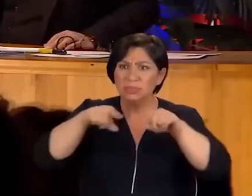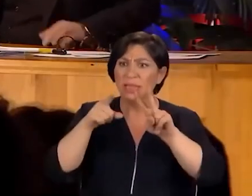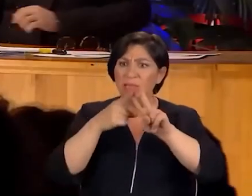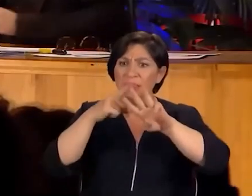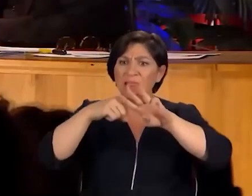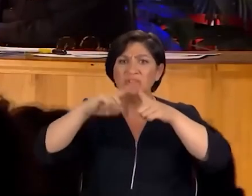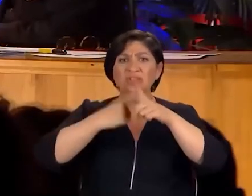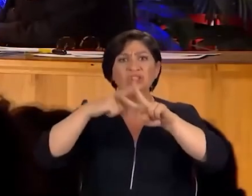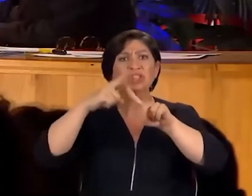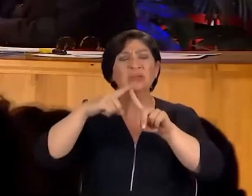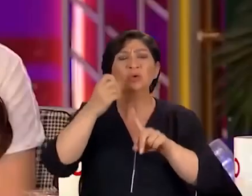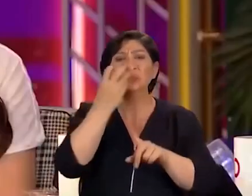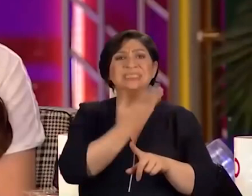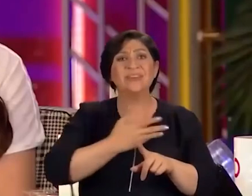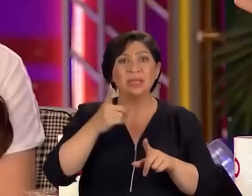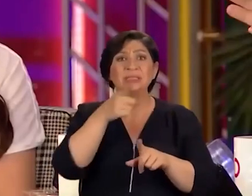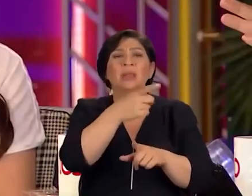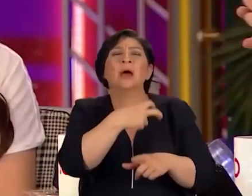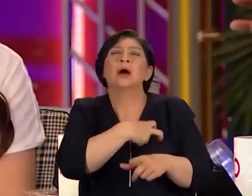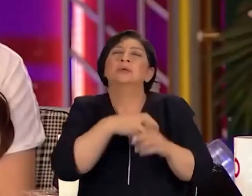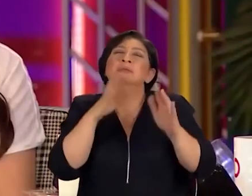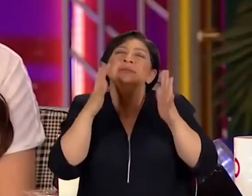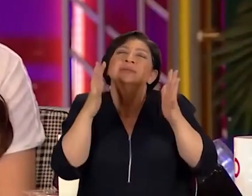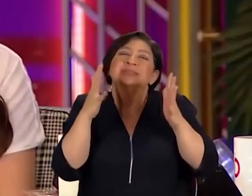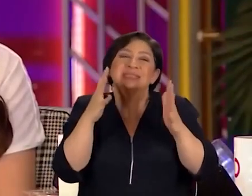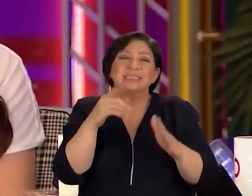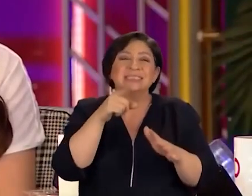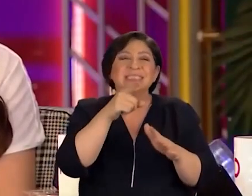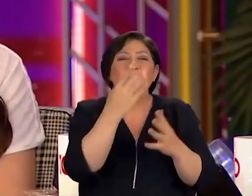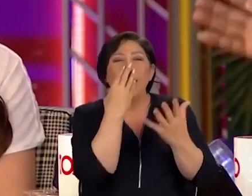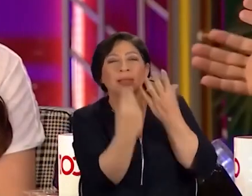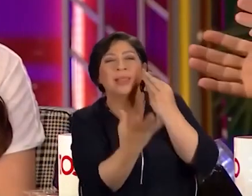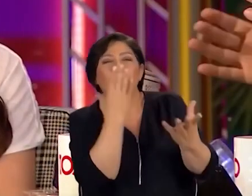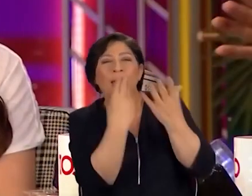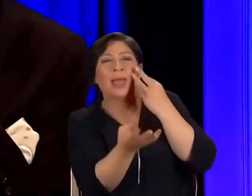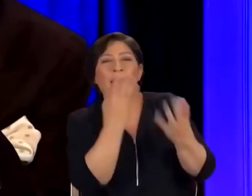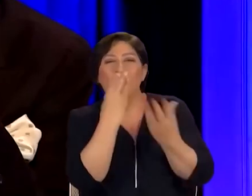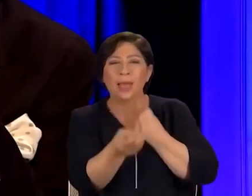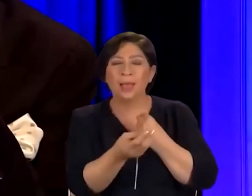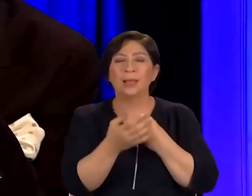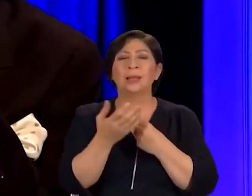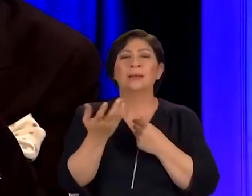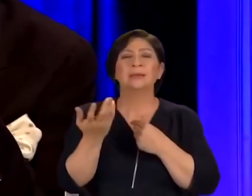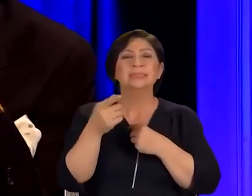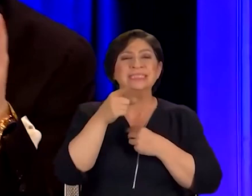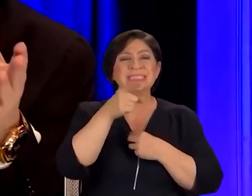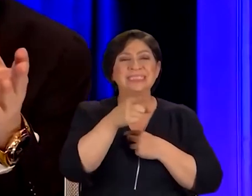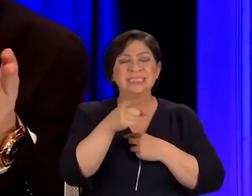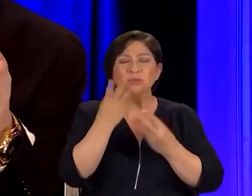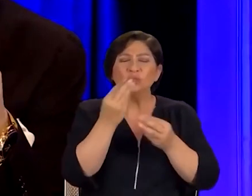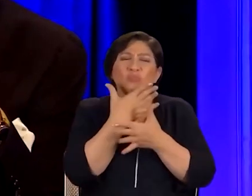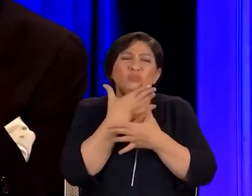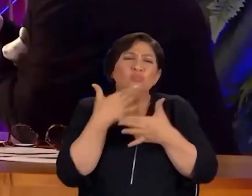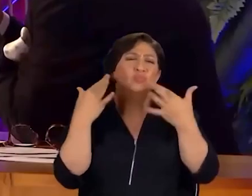Necat Gülseven'i de şöyle tanıdık. Sana aşık, sana hediyeler veren, Seni çok